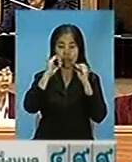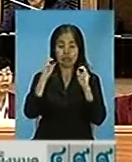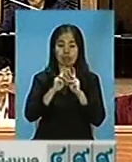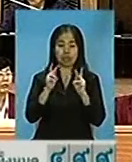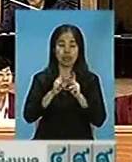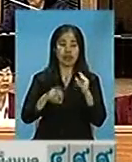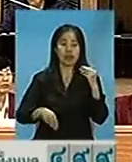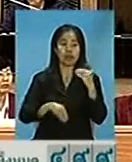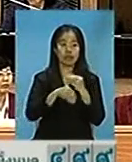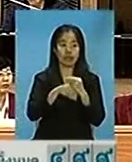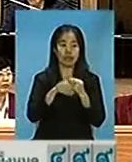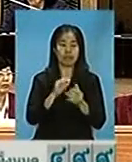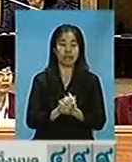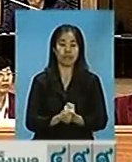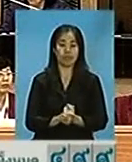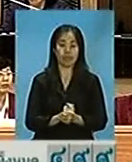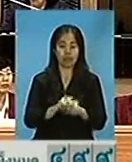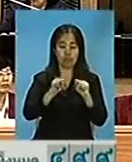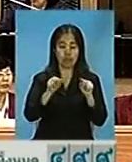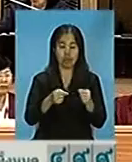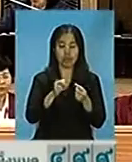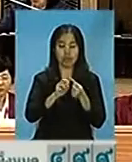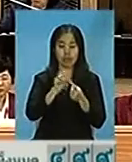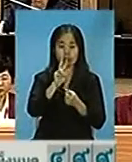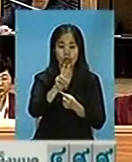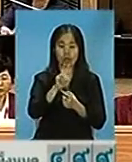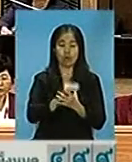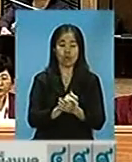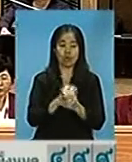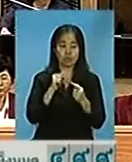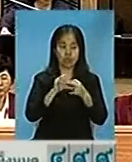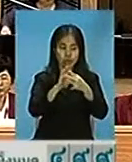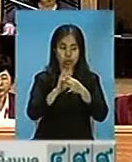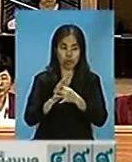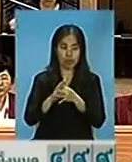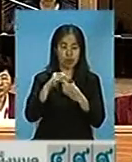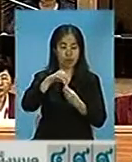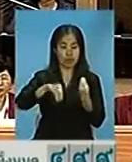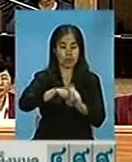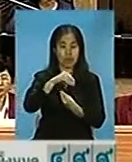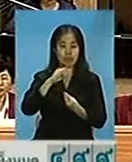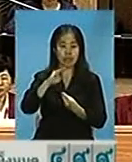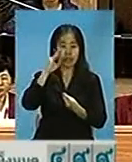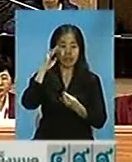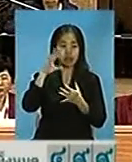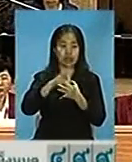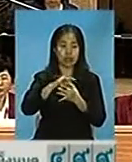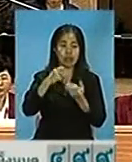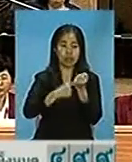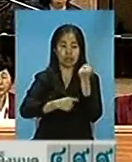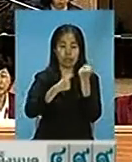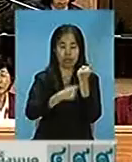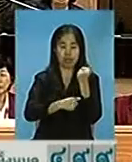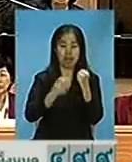ขึ้นเพิ่มขึ้นในวงเล็บที่2นะครับต่อจากไอ้ประกอบธุรกิจยางพาราแล้วก็ในเพิ่มขึ้นมา